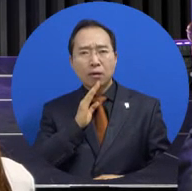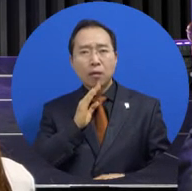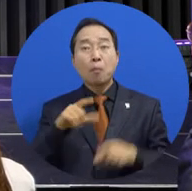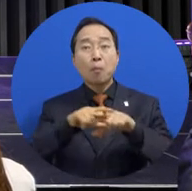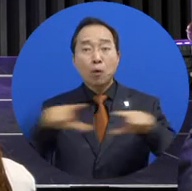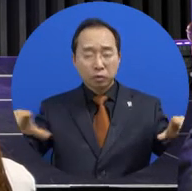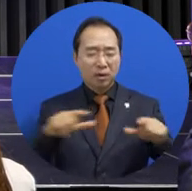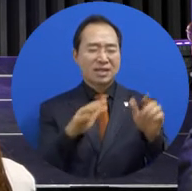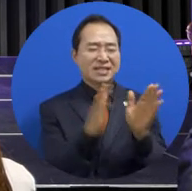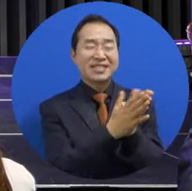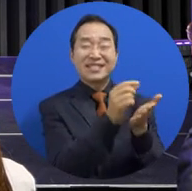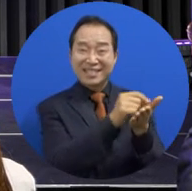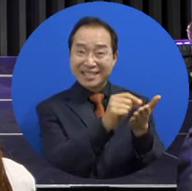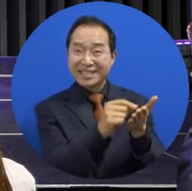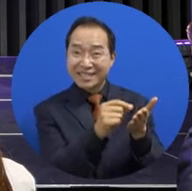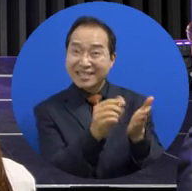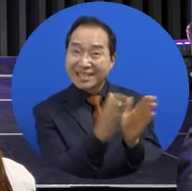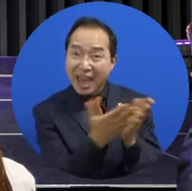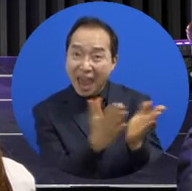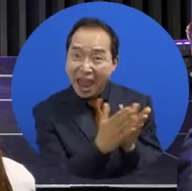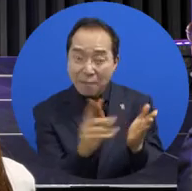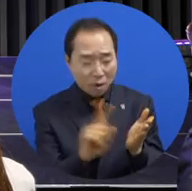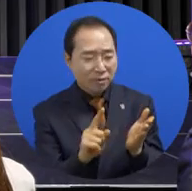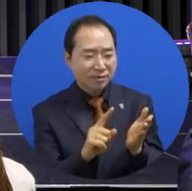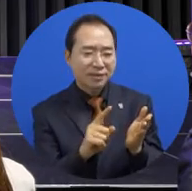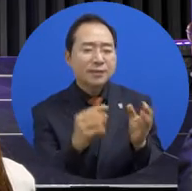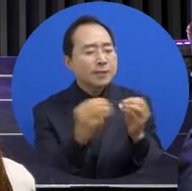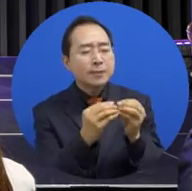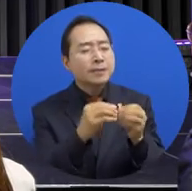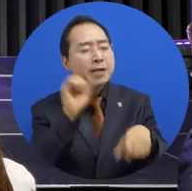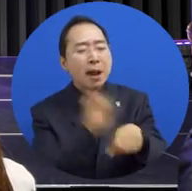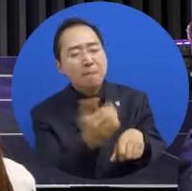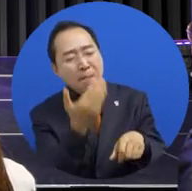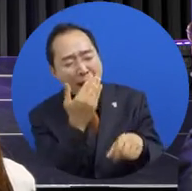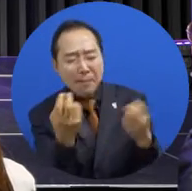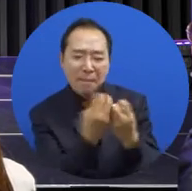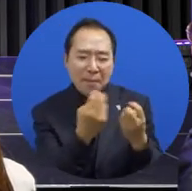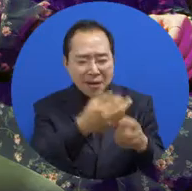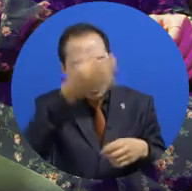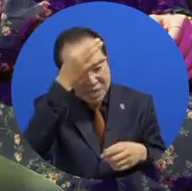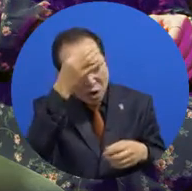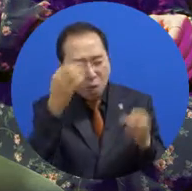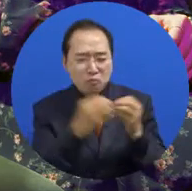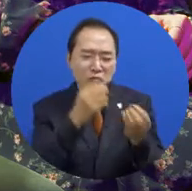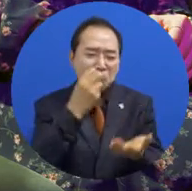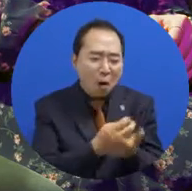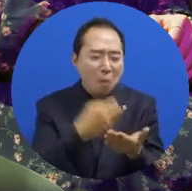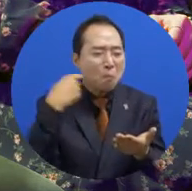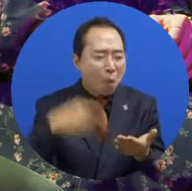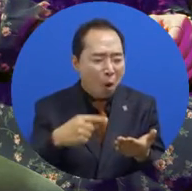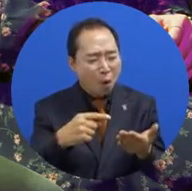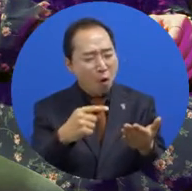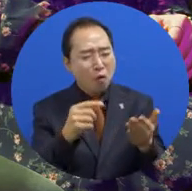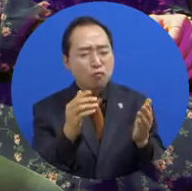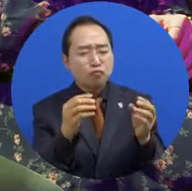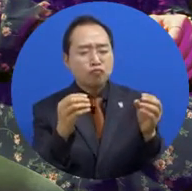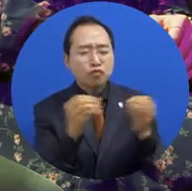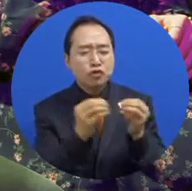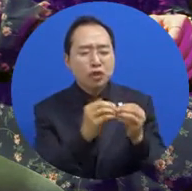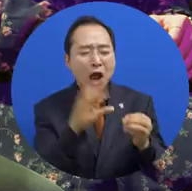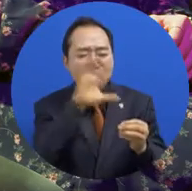그래서 보통 글쓰기 책은 이렇게 글쓰기를 어떻게 하면 잘할 수 있는가, 그 테크닉이라든가 문법 뭐